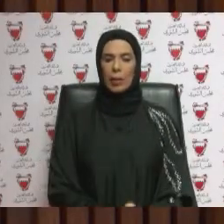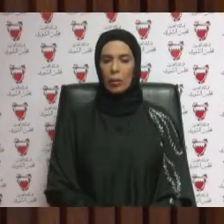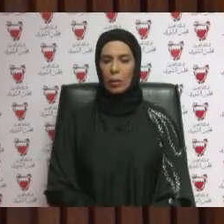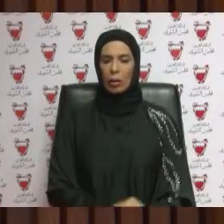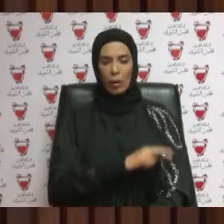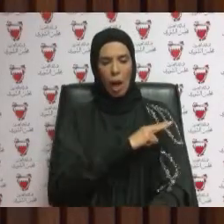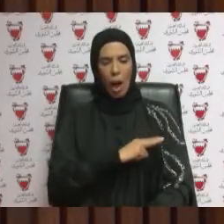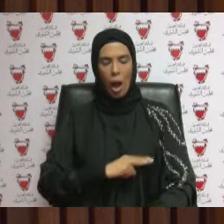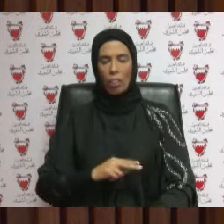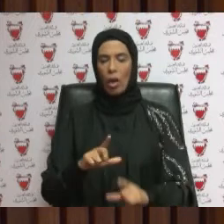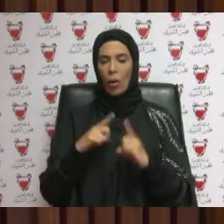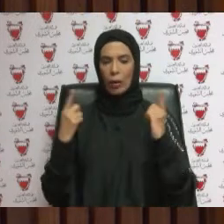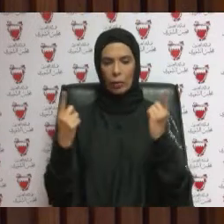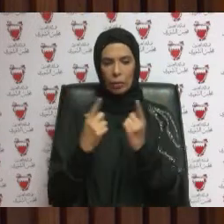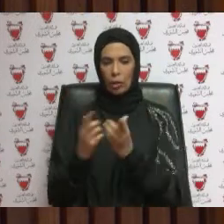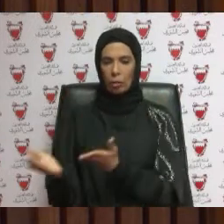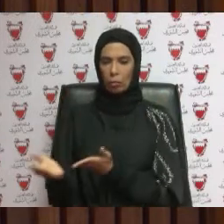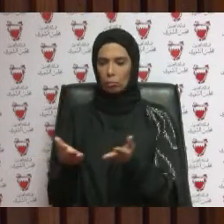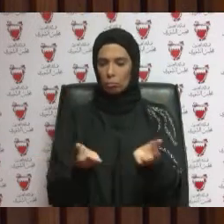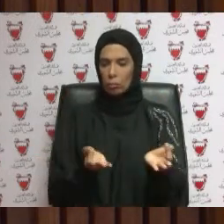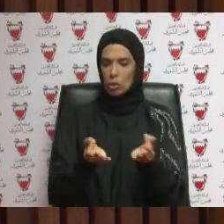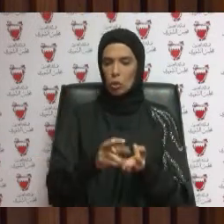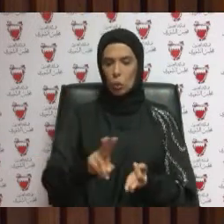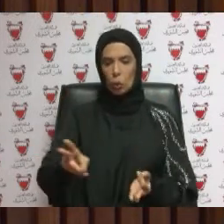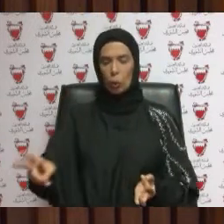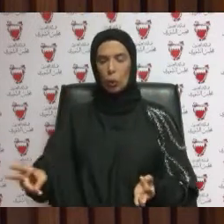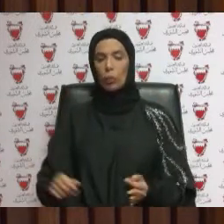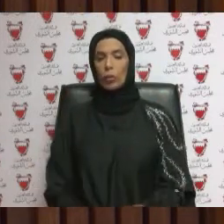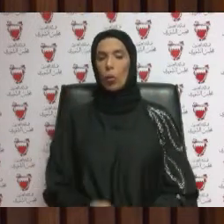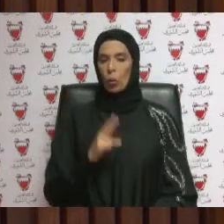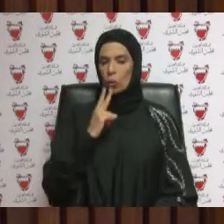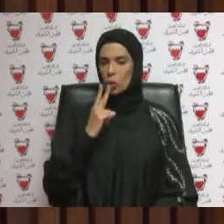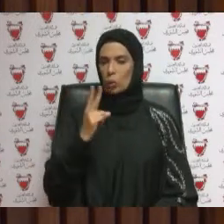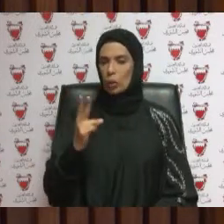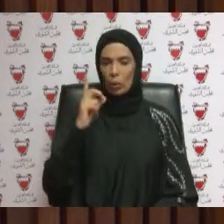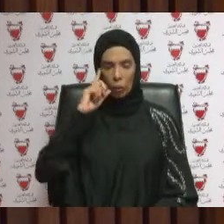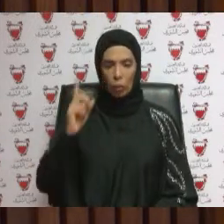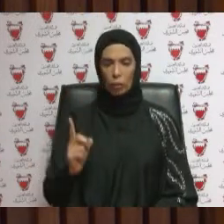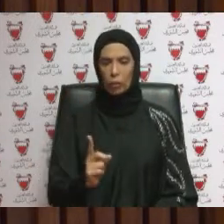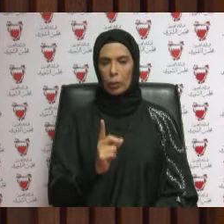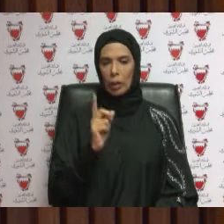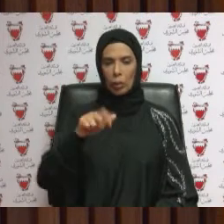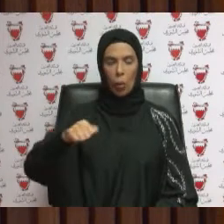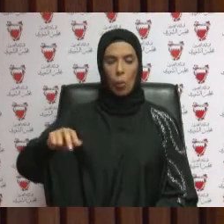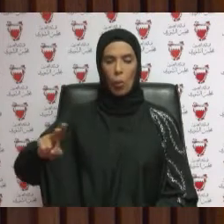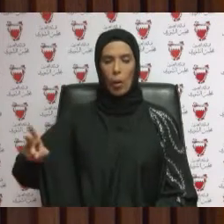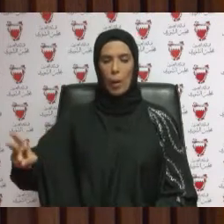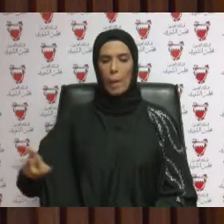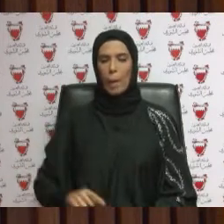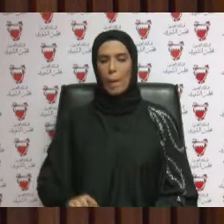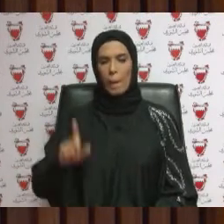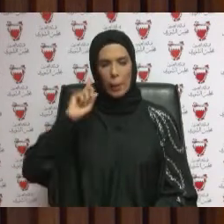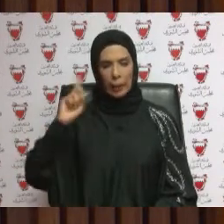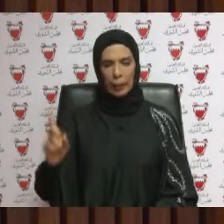أعضاء اللجنة في حضور المستشارين القانونيين، واطلعت على مرئيات الجهات المعنية وعلى رأي لجنة